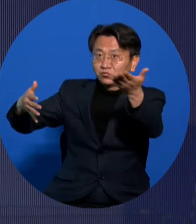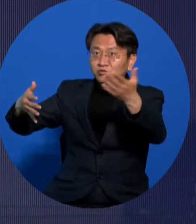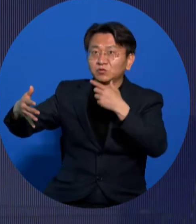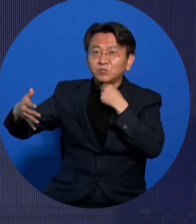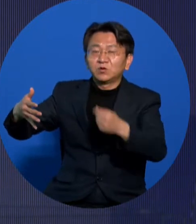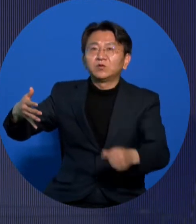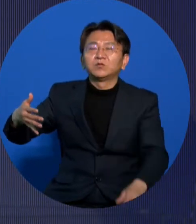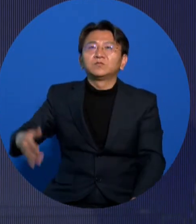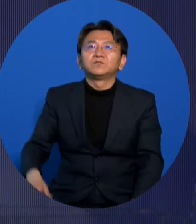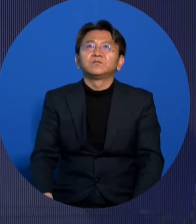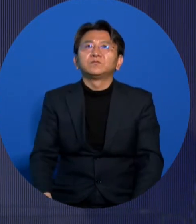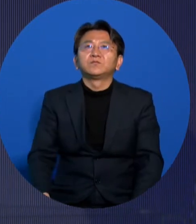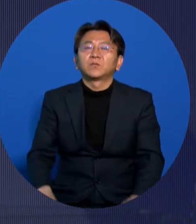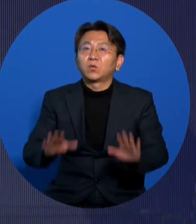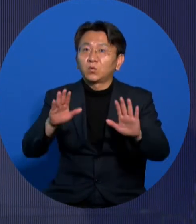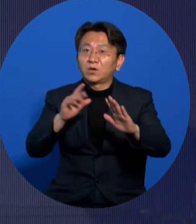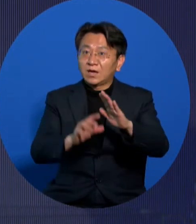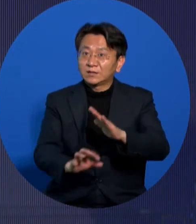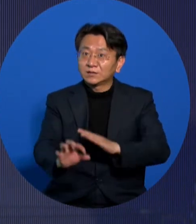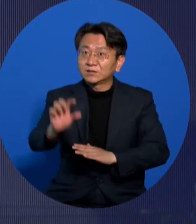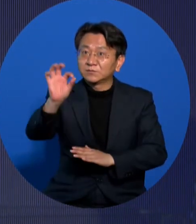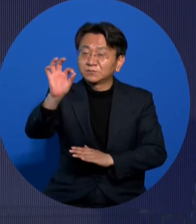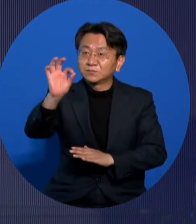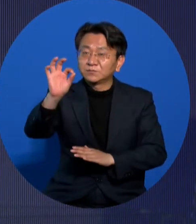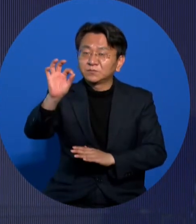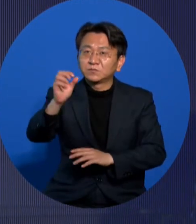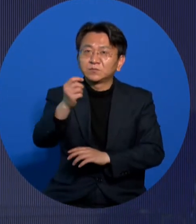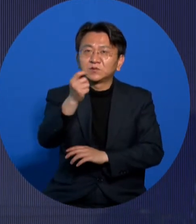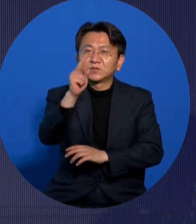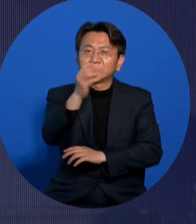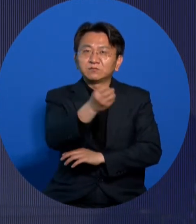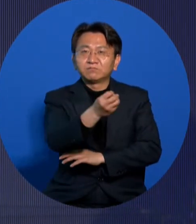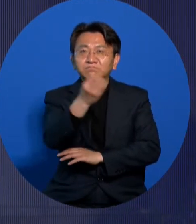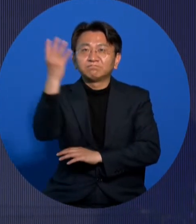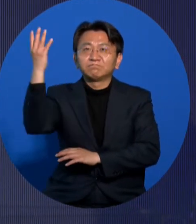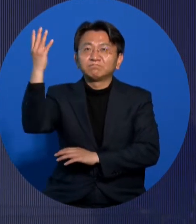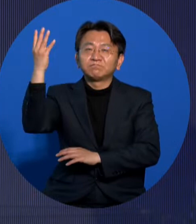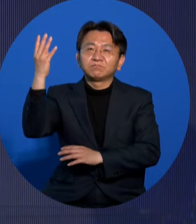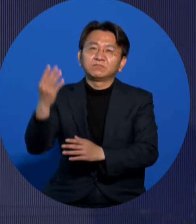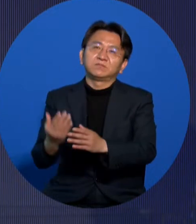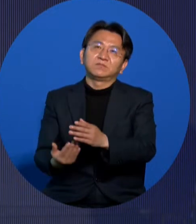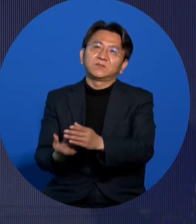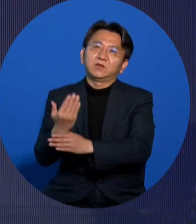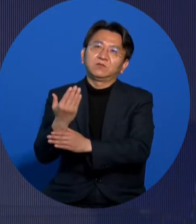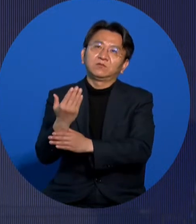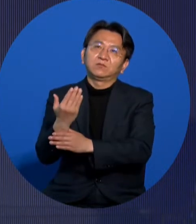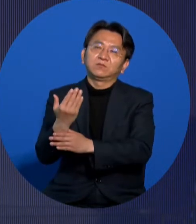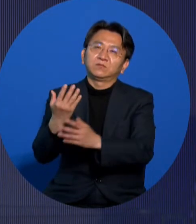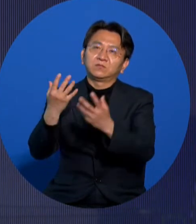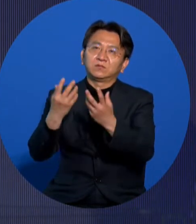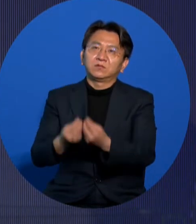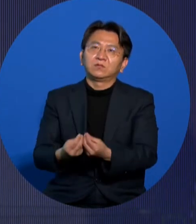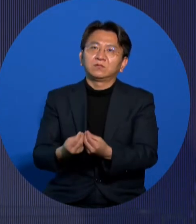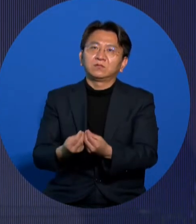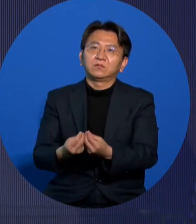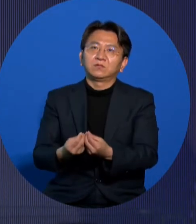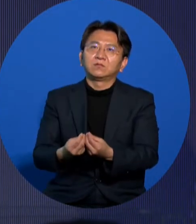우리 오늘 아침에 언론에 나왔던 지금